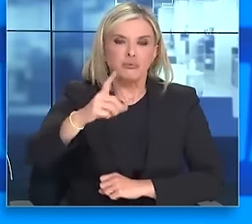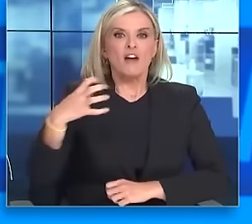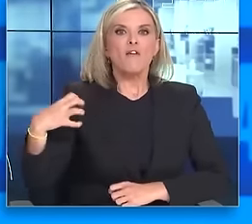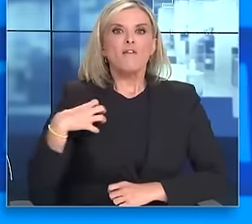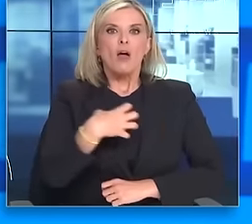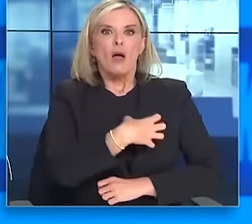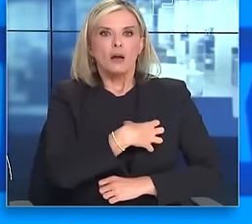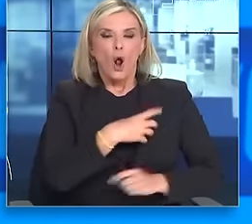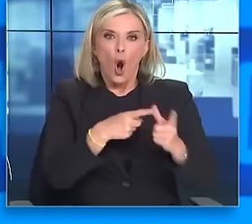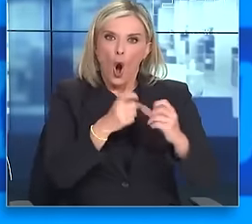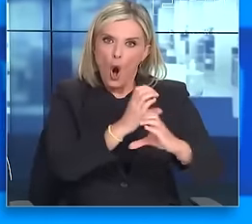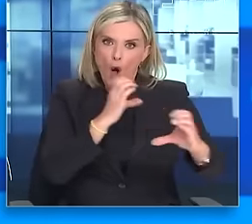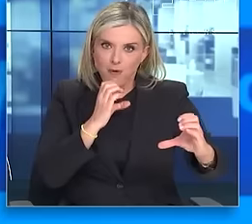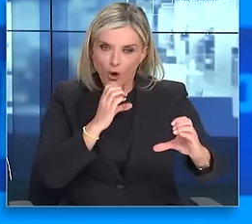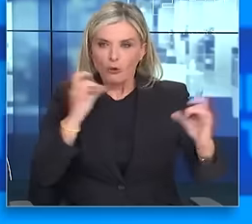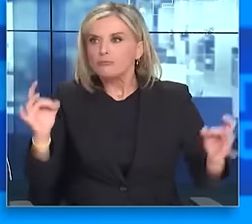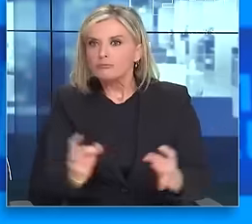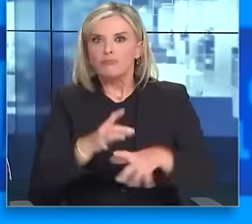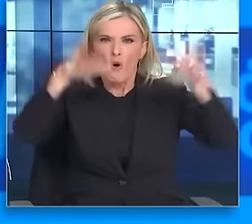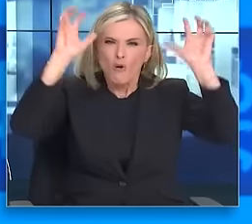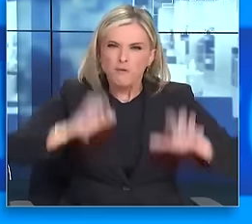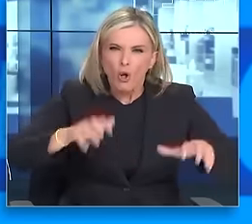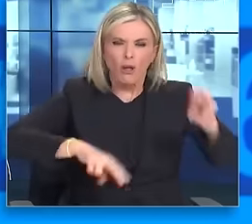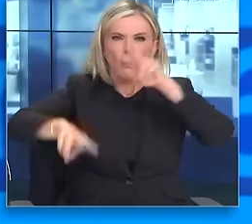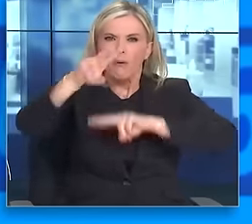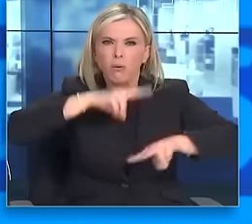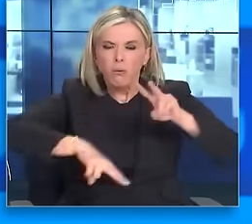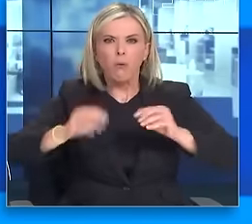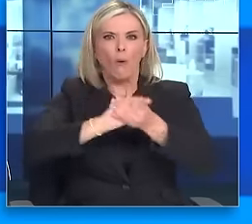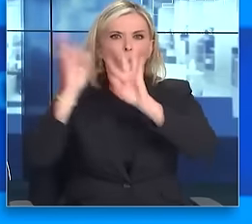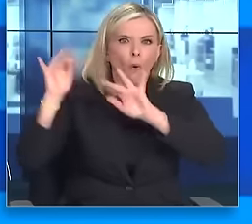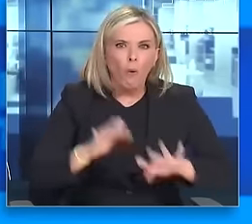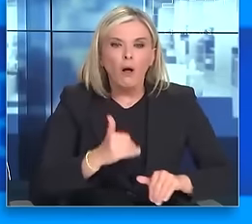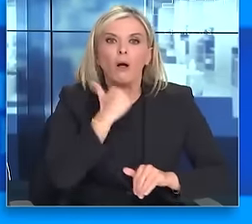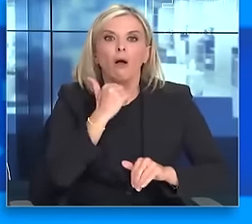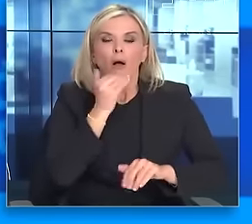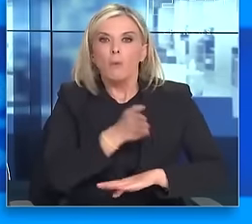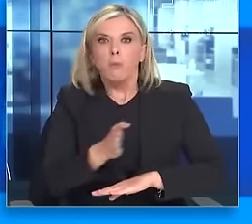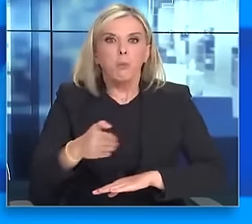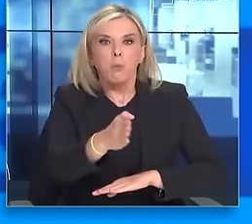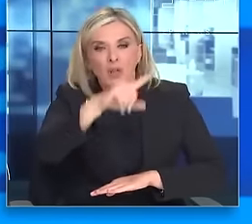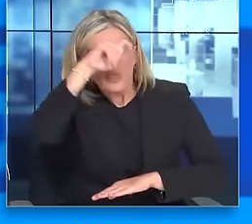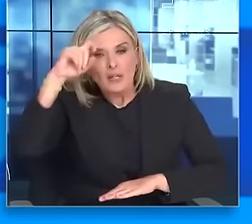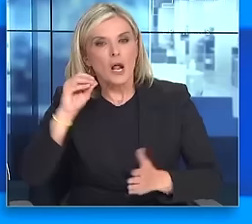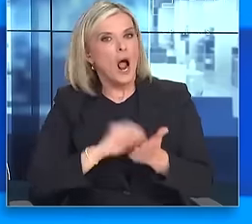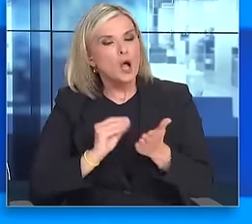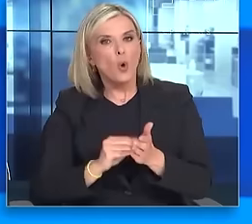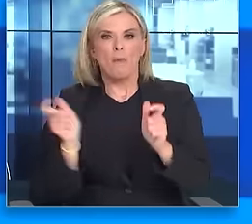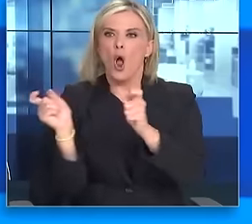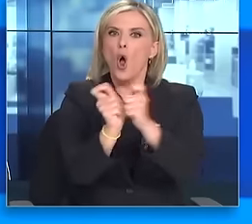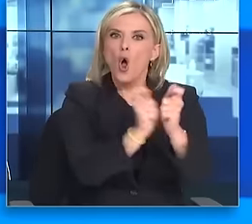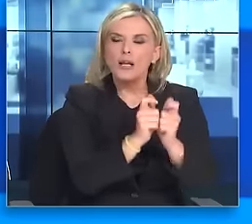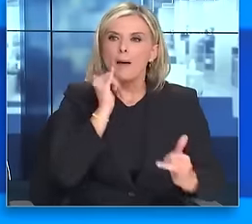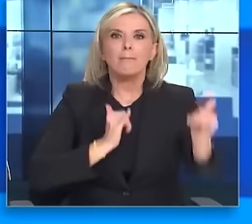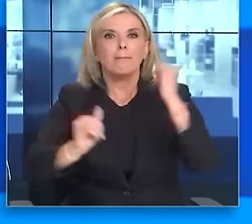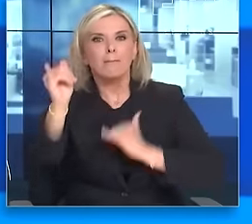κακές καιρικές συνθήκες. Καταλαβαίνετε λοιπόν ότι και για τα πιο απομονωμένα μέρη της πατρίδας μας, τα νησιά μας, τα μικρά νησιά, τα ορεινά χωριά, είναι ένα πολύ